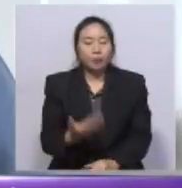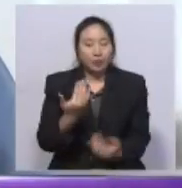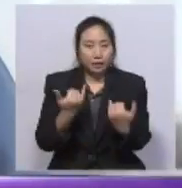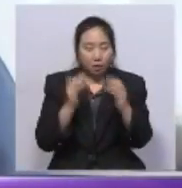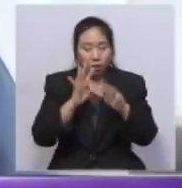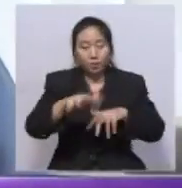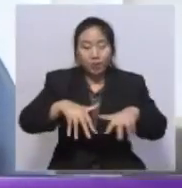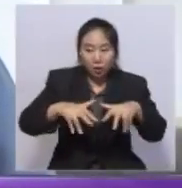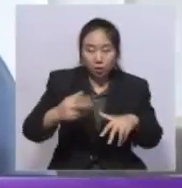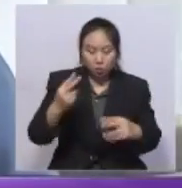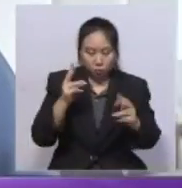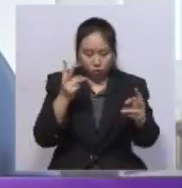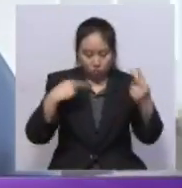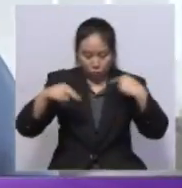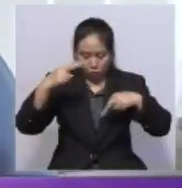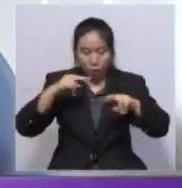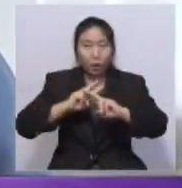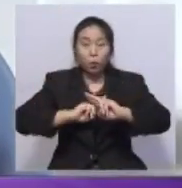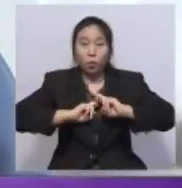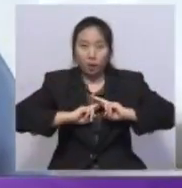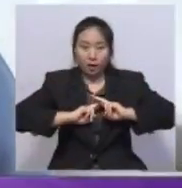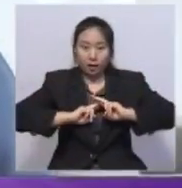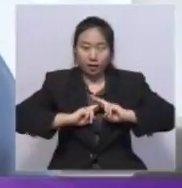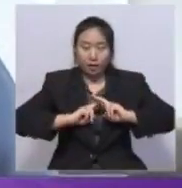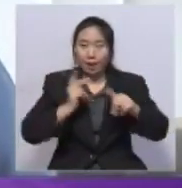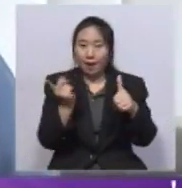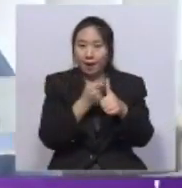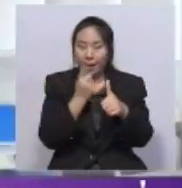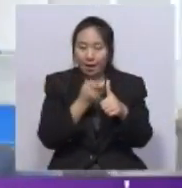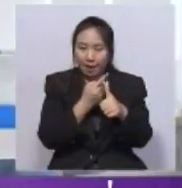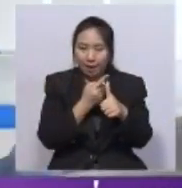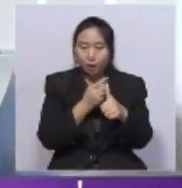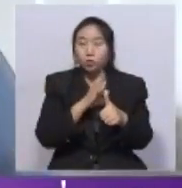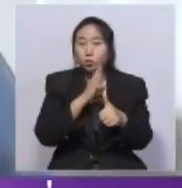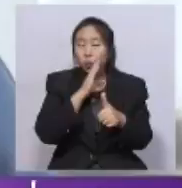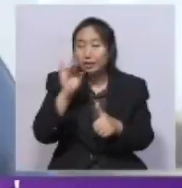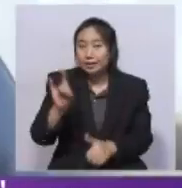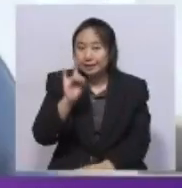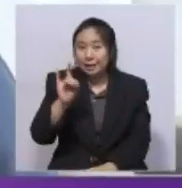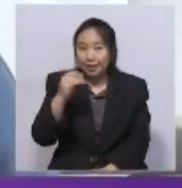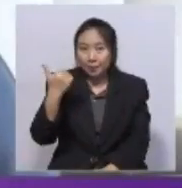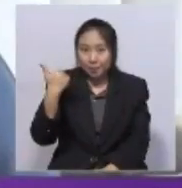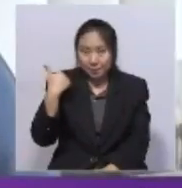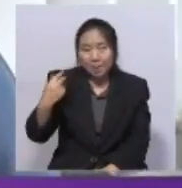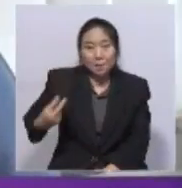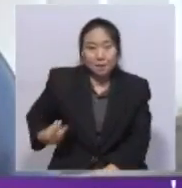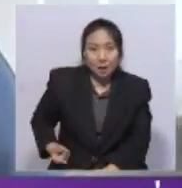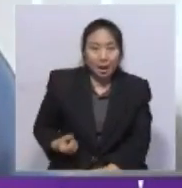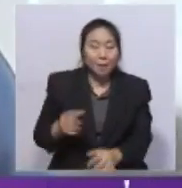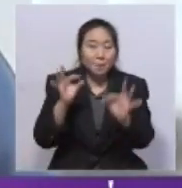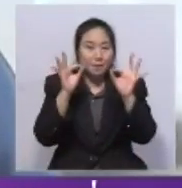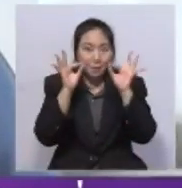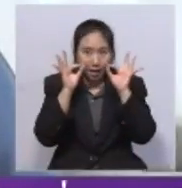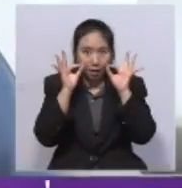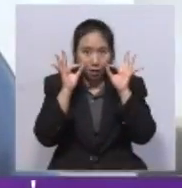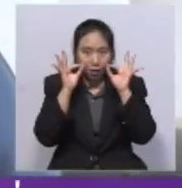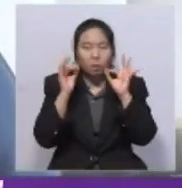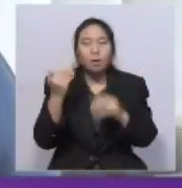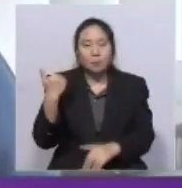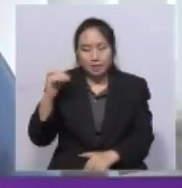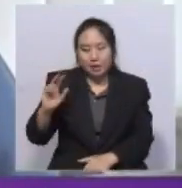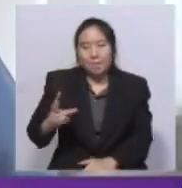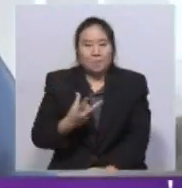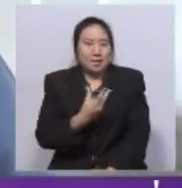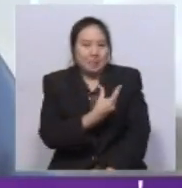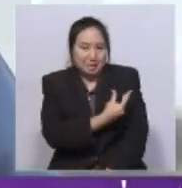ของพี่น้องประชาชนนะครับถ้าเกิดอันที่หนึ่งก็ควรจะท่านมีสัตว์เลี้ยงนะครับโดยเฉพาะมีหมากับแมวเนี่ยก็ควรจะพาไปฉีดวั